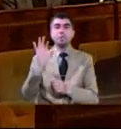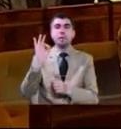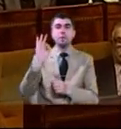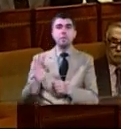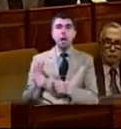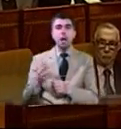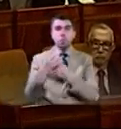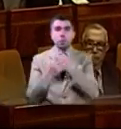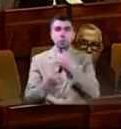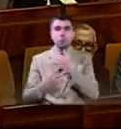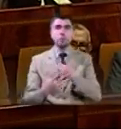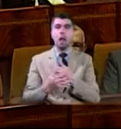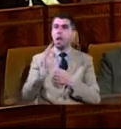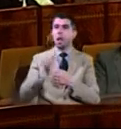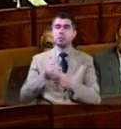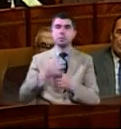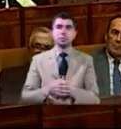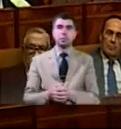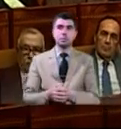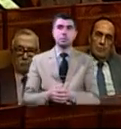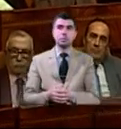50%، غيلزمنا